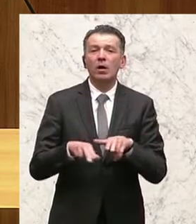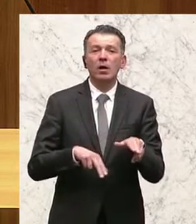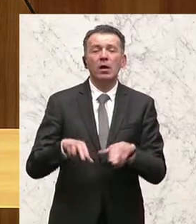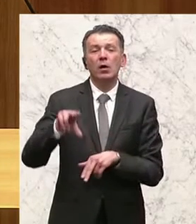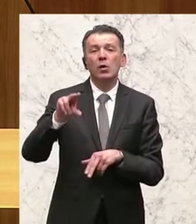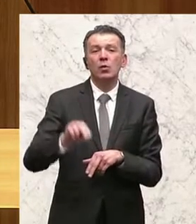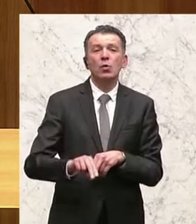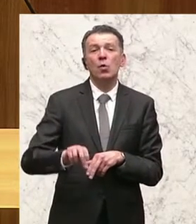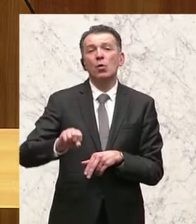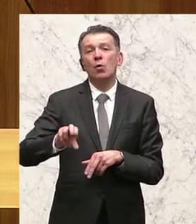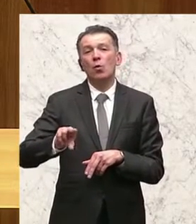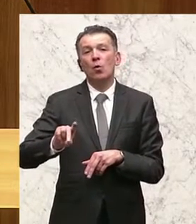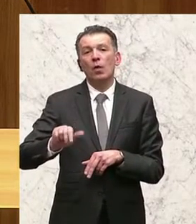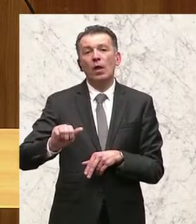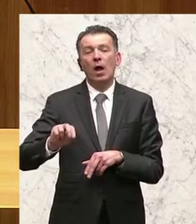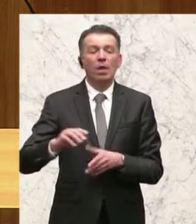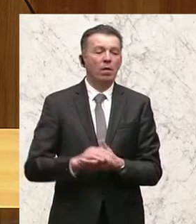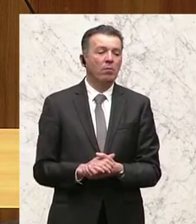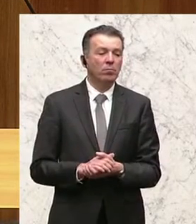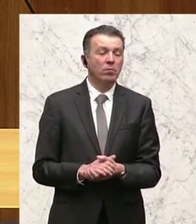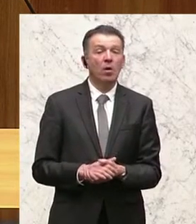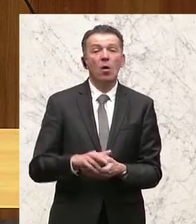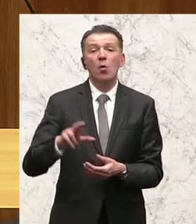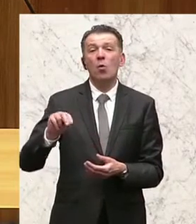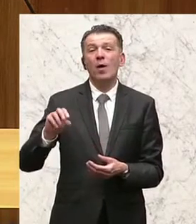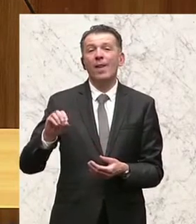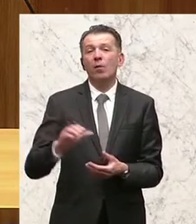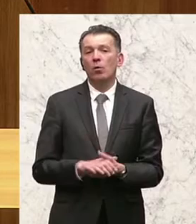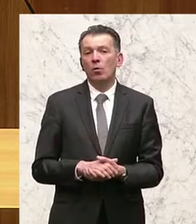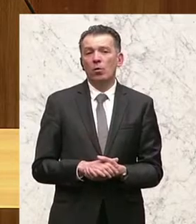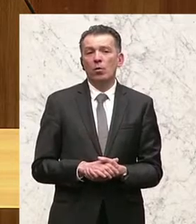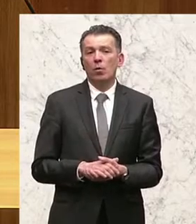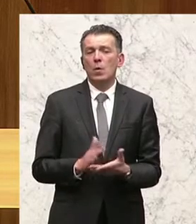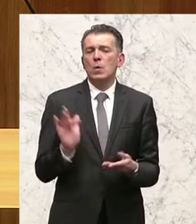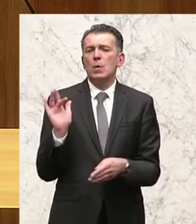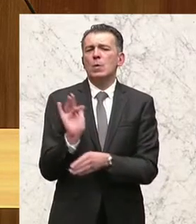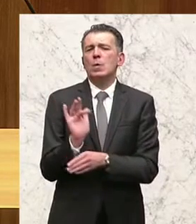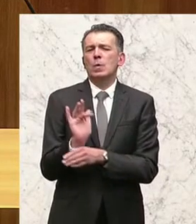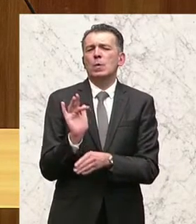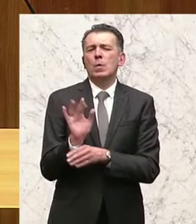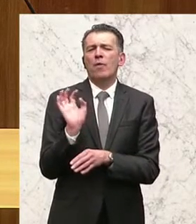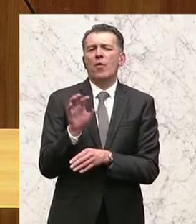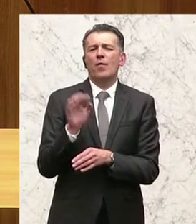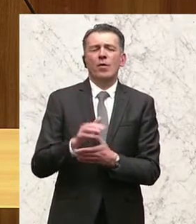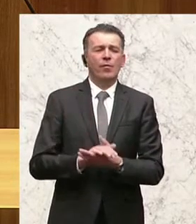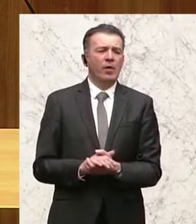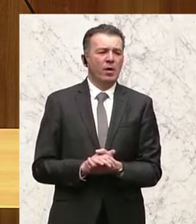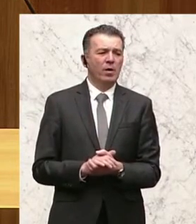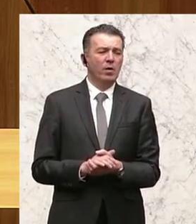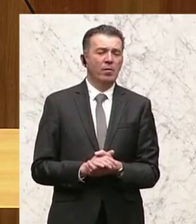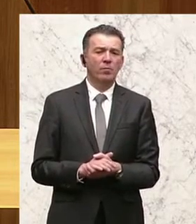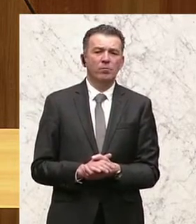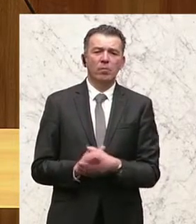Auch gegen die Regierung im Südsudan erhebt die UNO schwere und massive Vorwürfe.